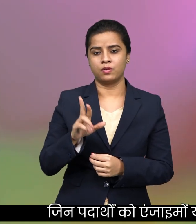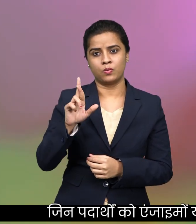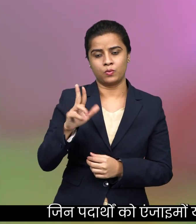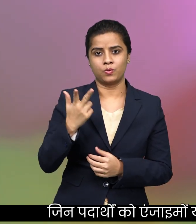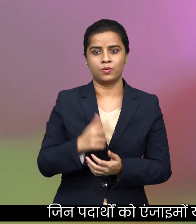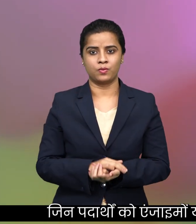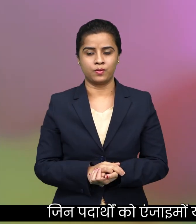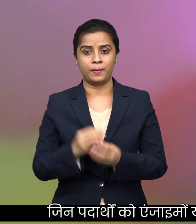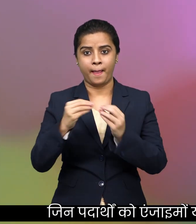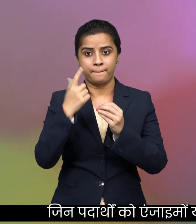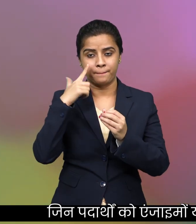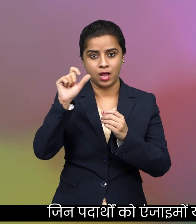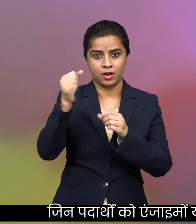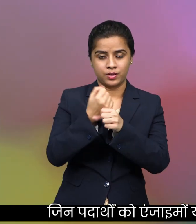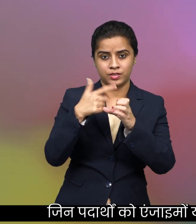है,